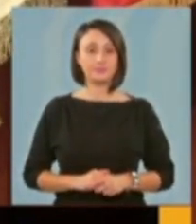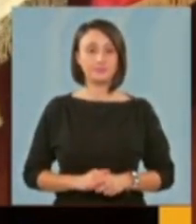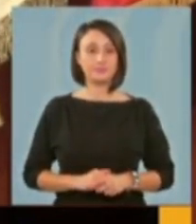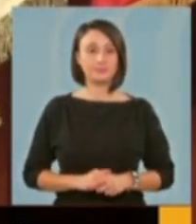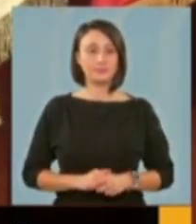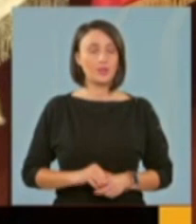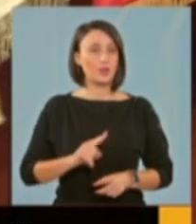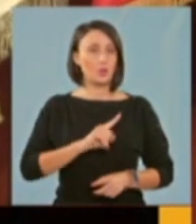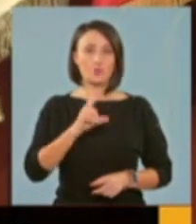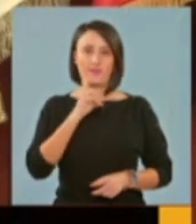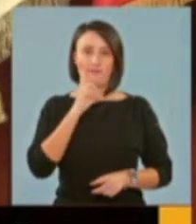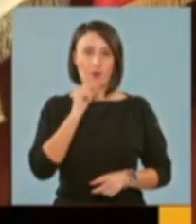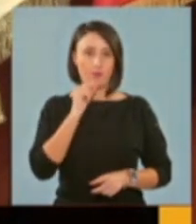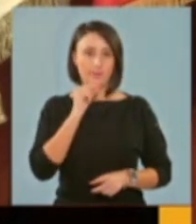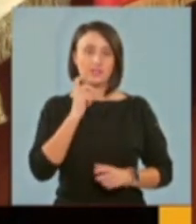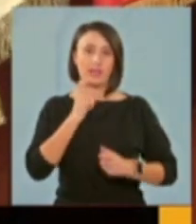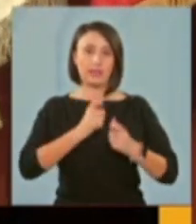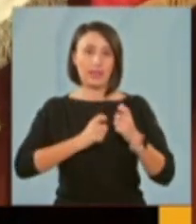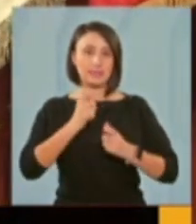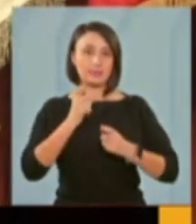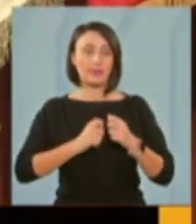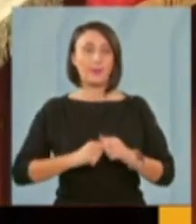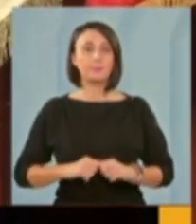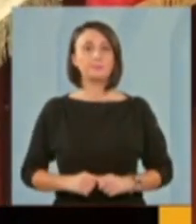Nu am să vorbesc despre